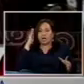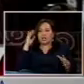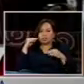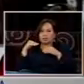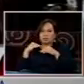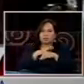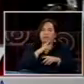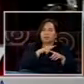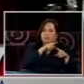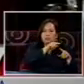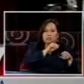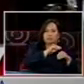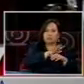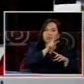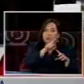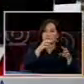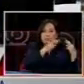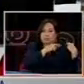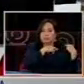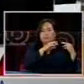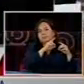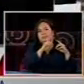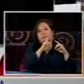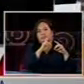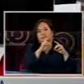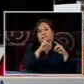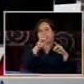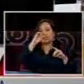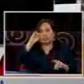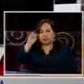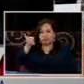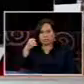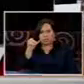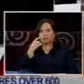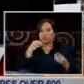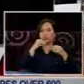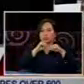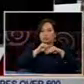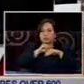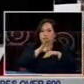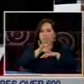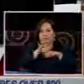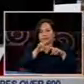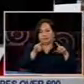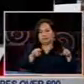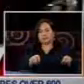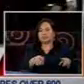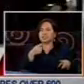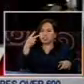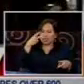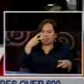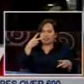apektadong ahensya? Opo. Opo, Circular Number 41. Na-publish po ito. Opo. Opo, salamat po. Pangalawa